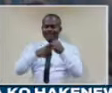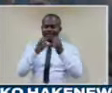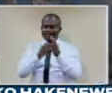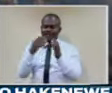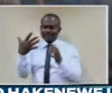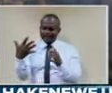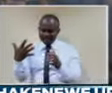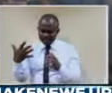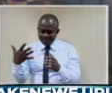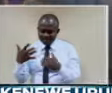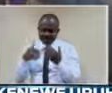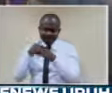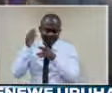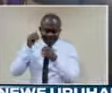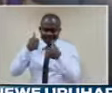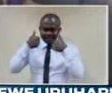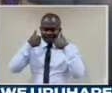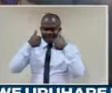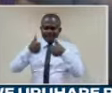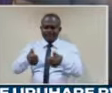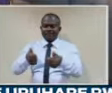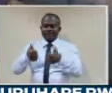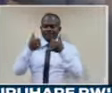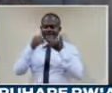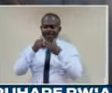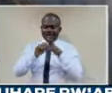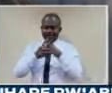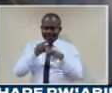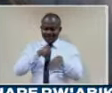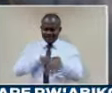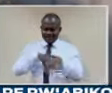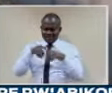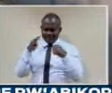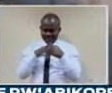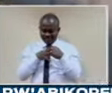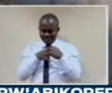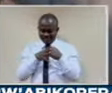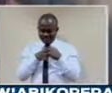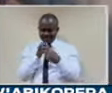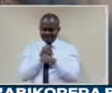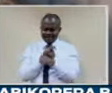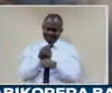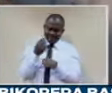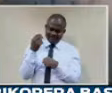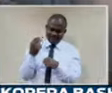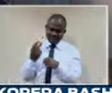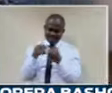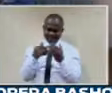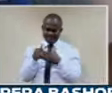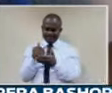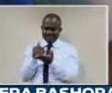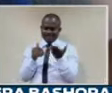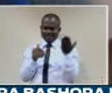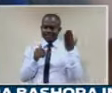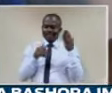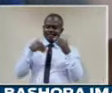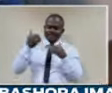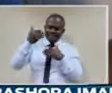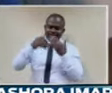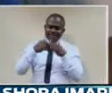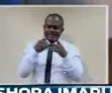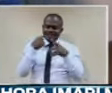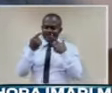Njyango uratwumva neza cyane. Tukaba rero dutangiye mu masaha ya saa 9 n'iminota 2. Ngirango rero turi buze kugenda